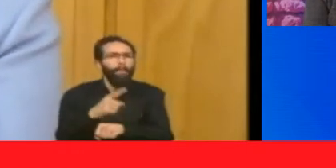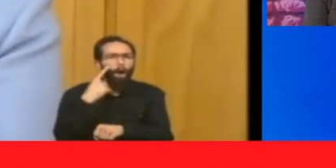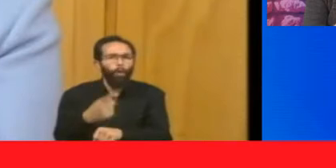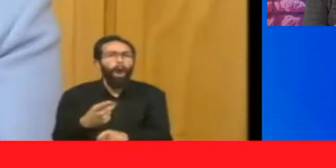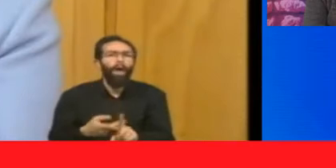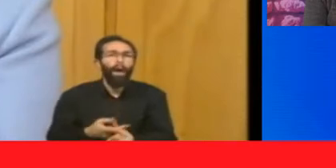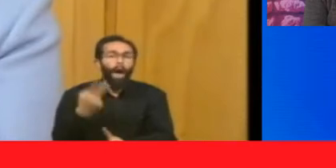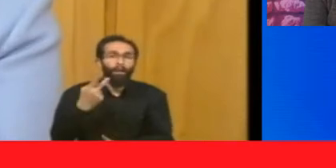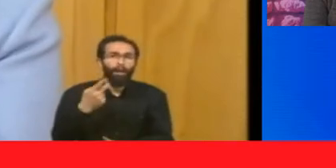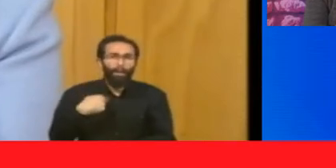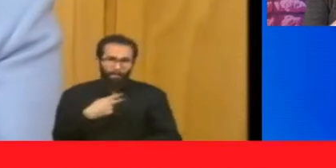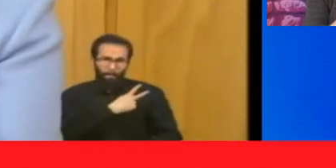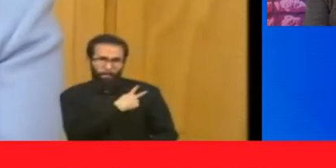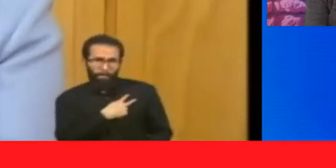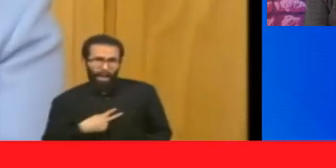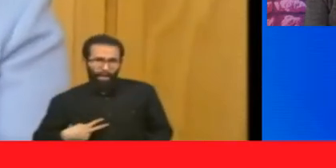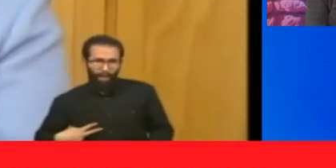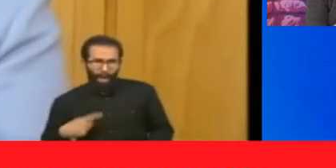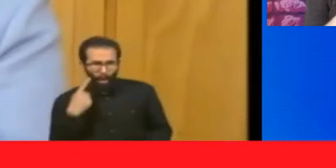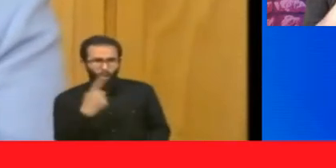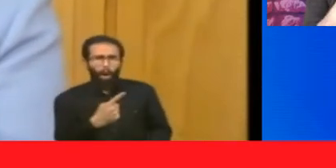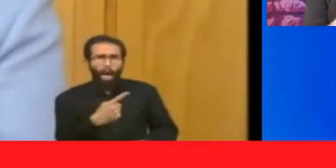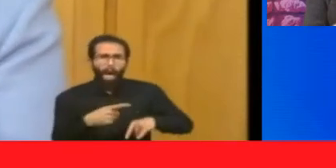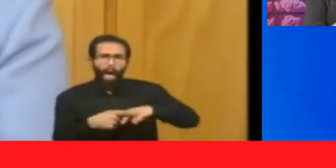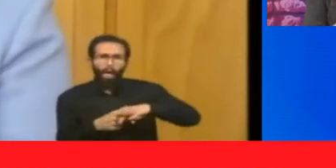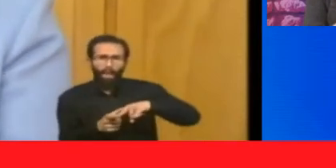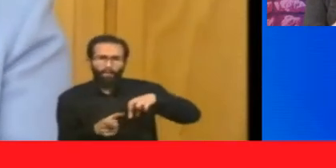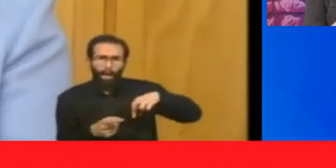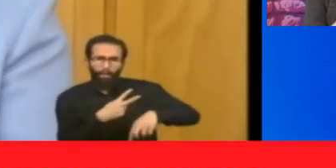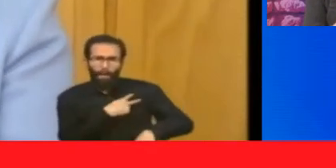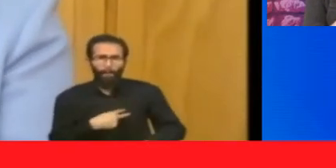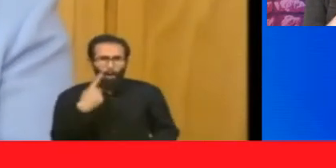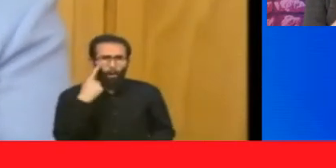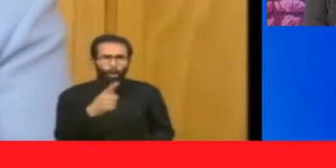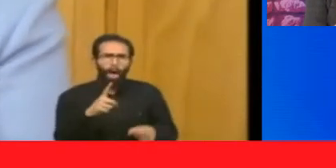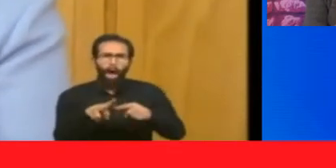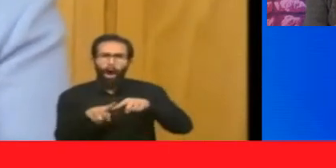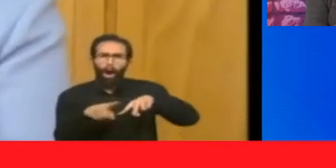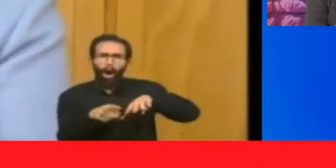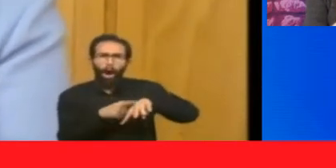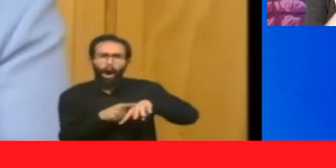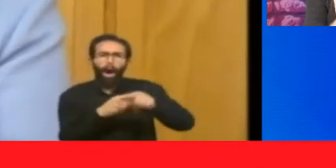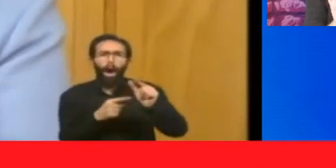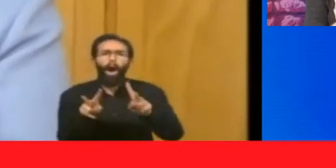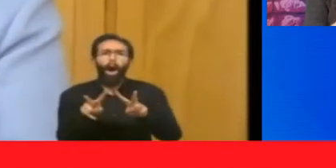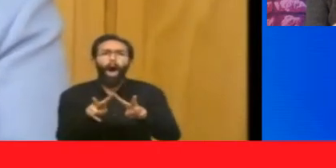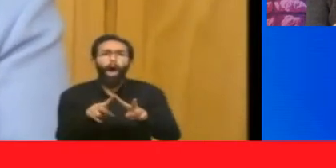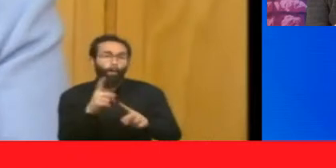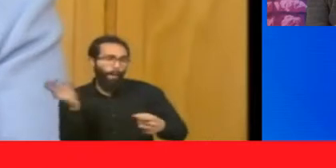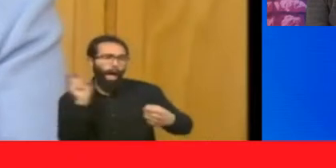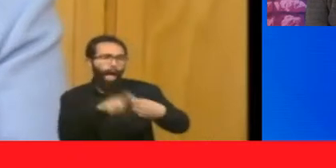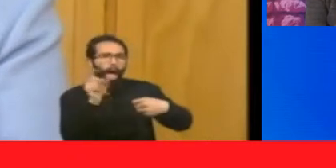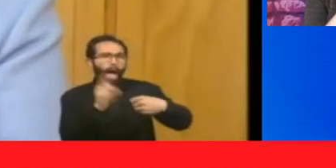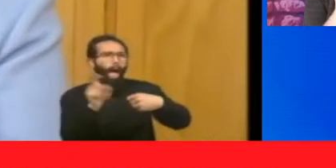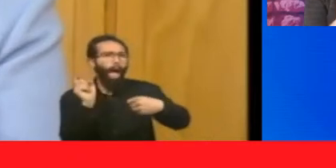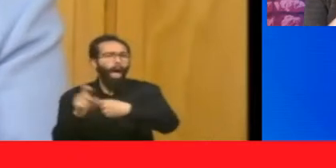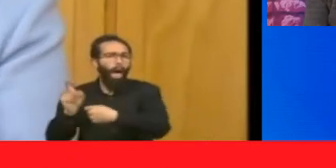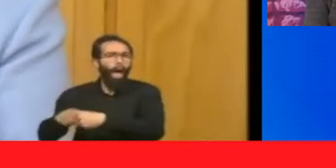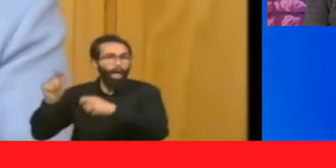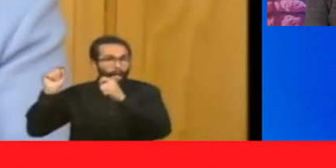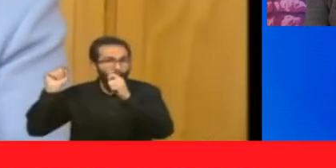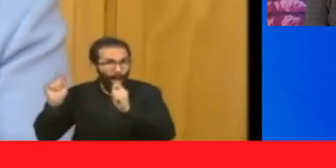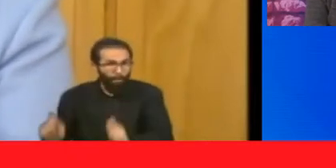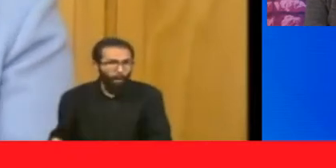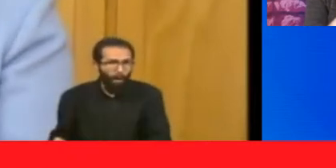Sizden ricam Facebook'tan şu anda izleyenlerin paylaşması, YouTube'dan da izleyenlerin beğeni atması. Hani kesmek istemezdim ama